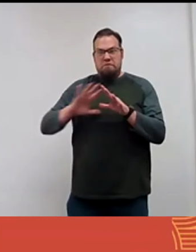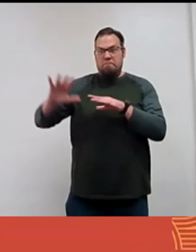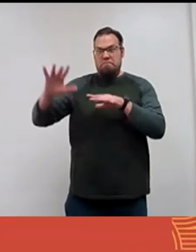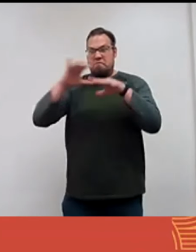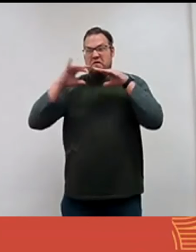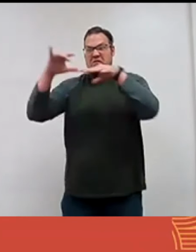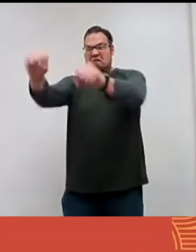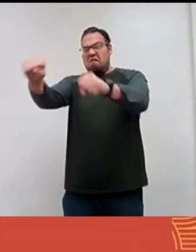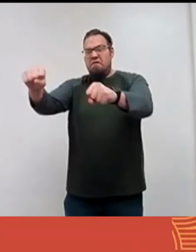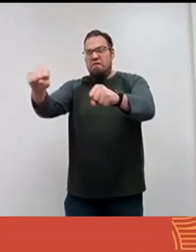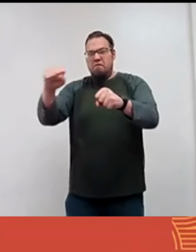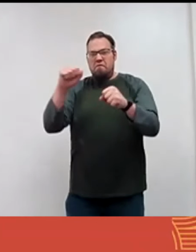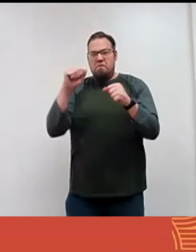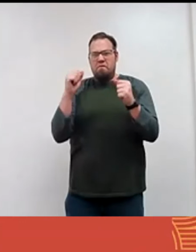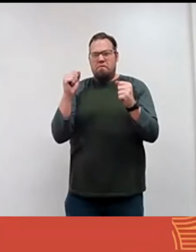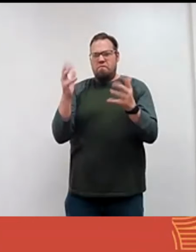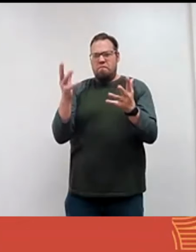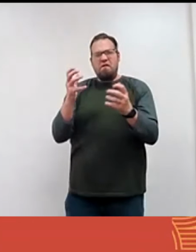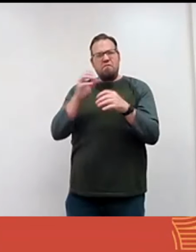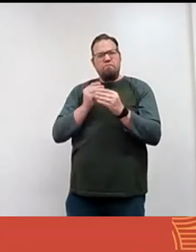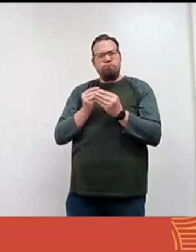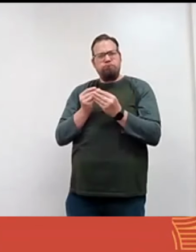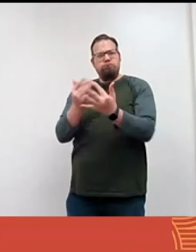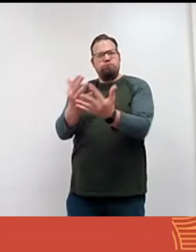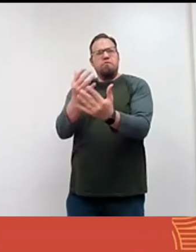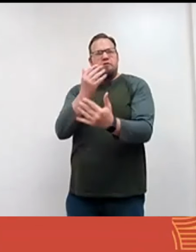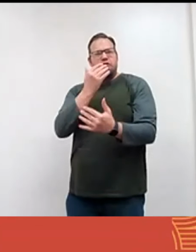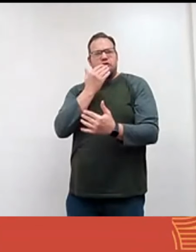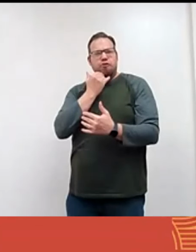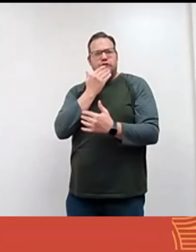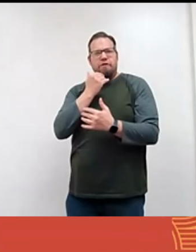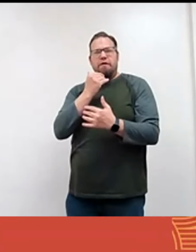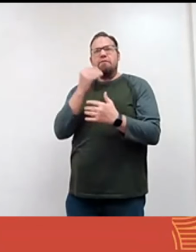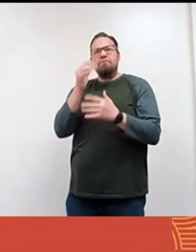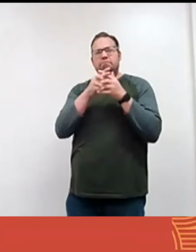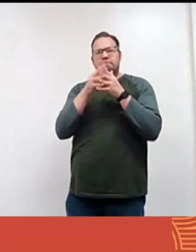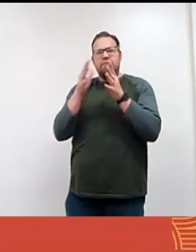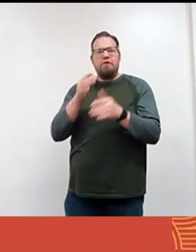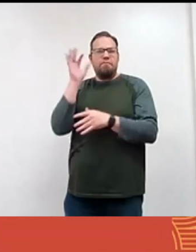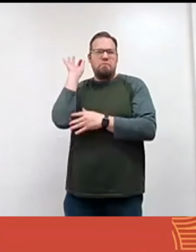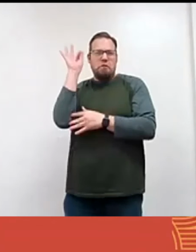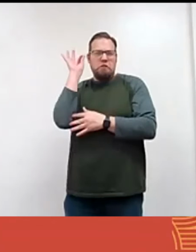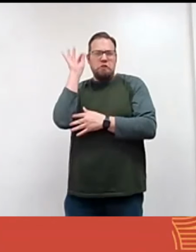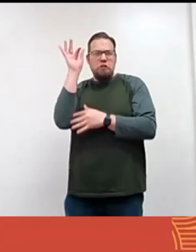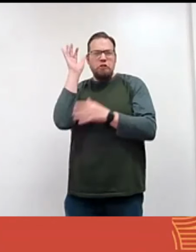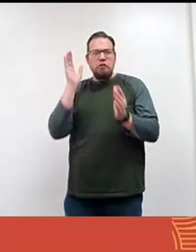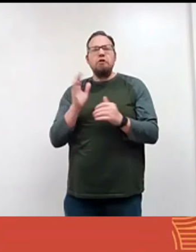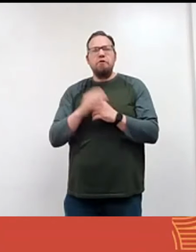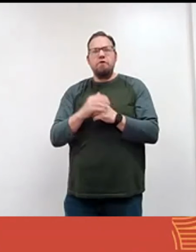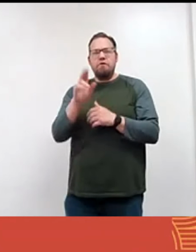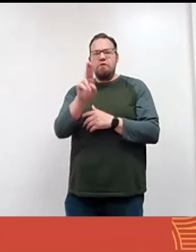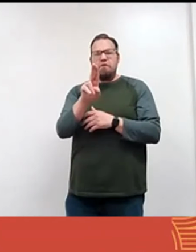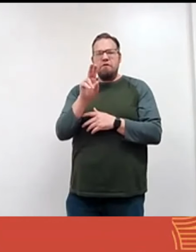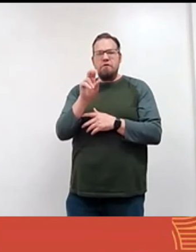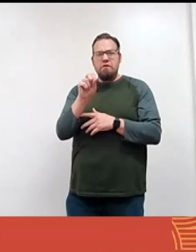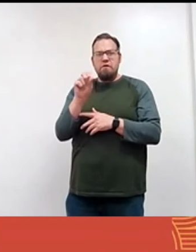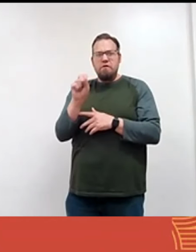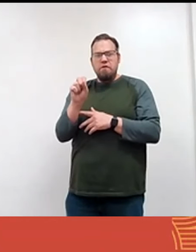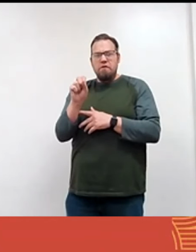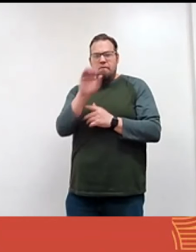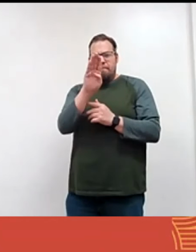like go. وكان هناك بالفعل قاعدة تم الاستيلاء على هاواي وهي عبارة عن إصابة من الليبراريين الأمريكيين ويريدون